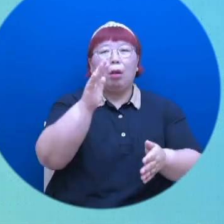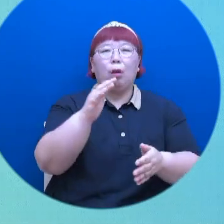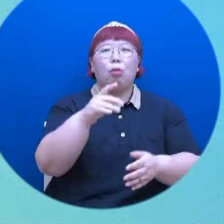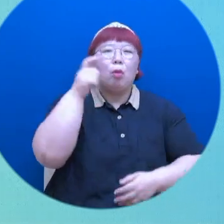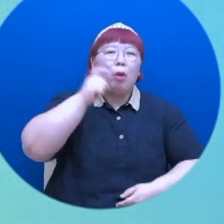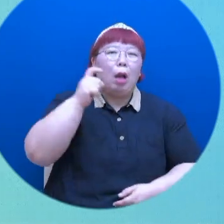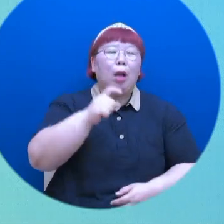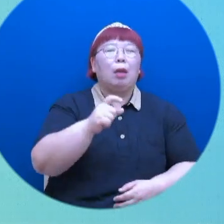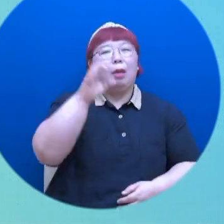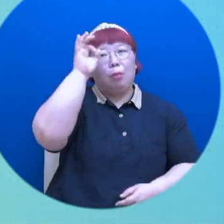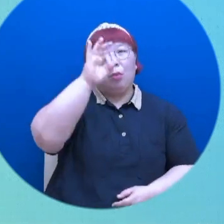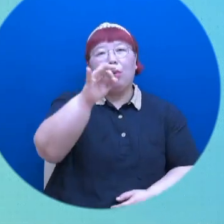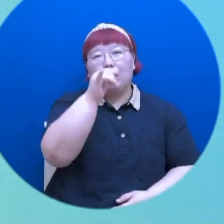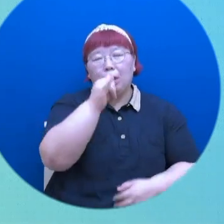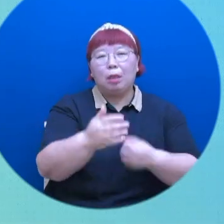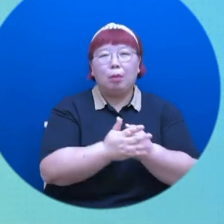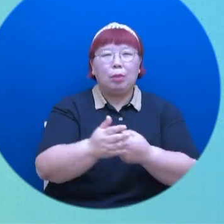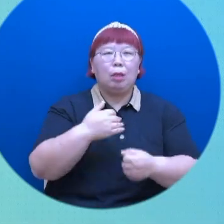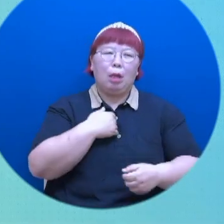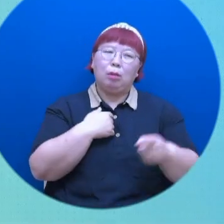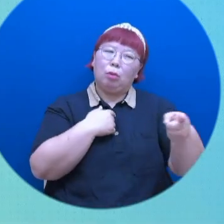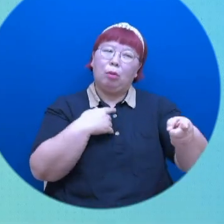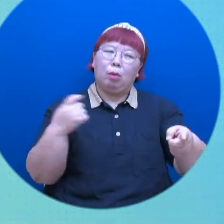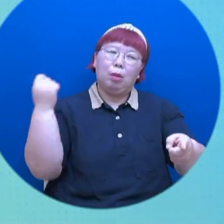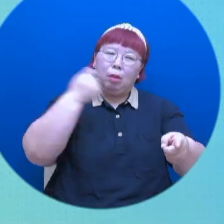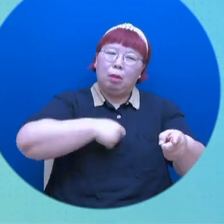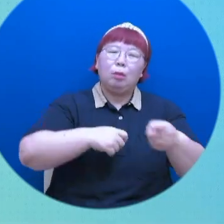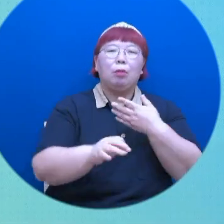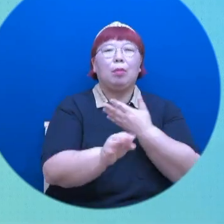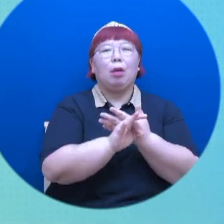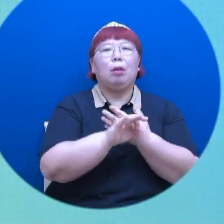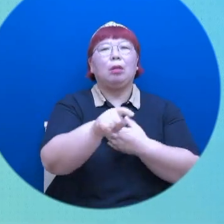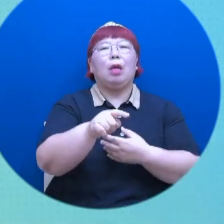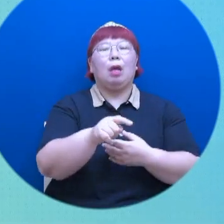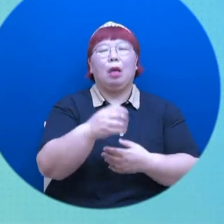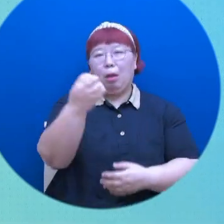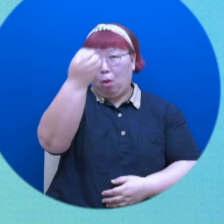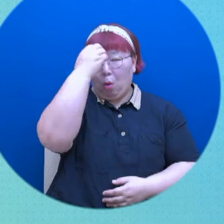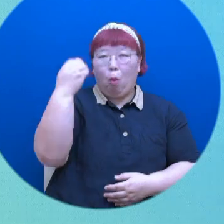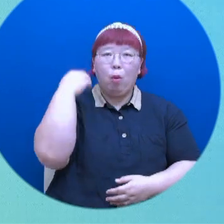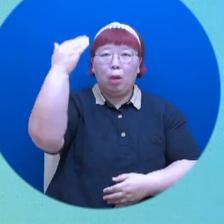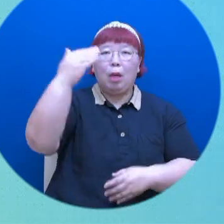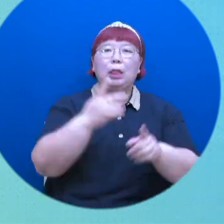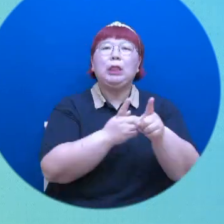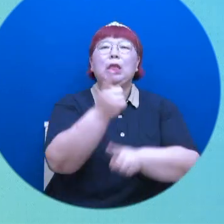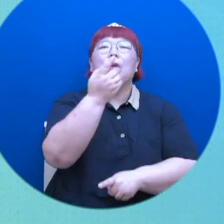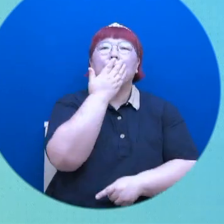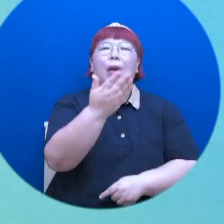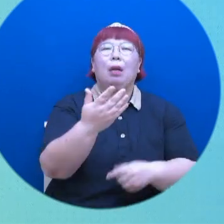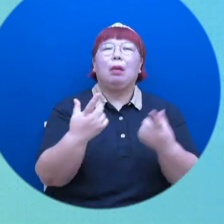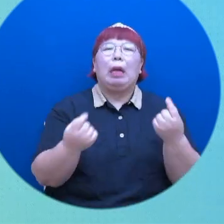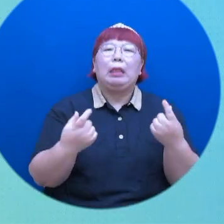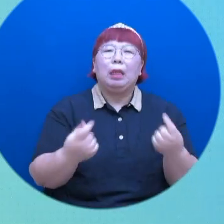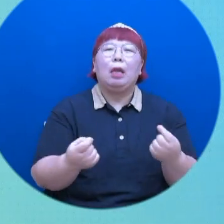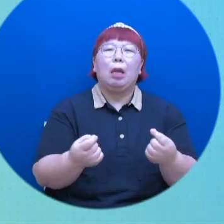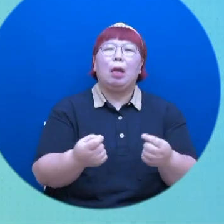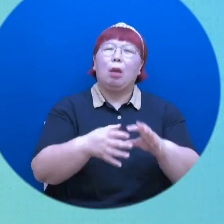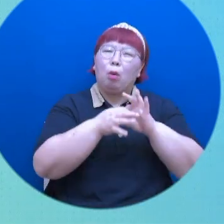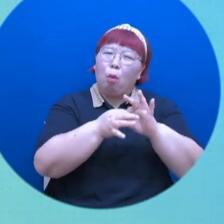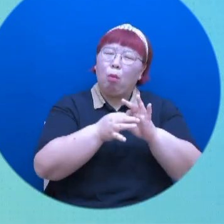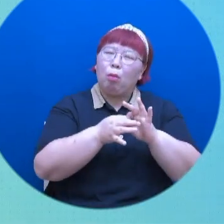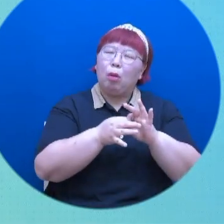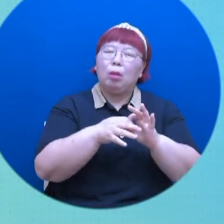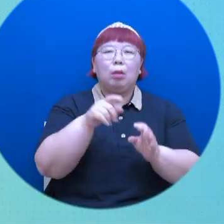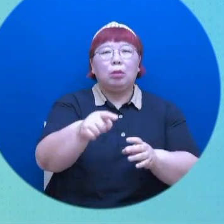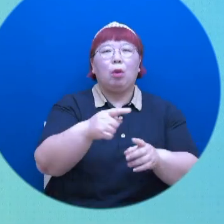보여요. 그래서 꼭 저 갑옷을 입어야만 골리앗을 이길 수 있을 것 같아요. 꼭 저 칼을